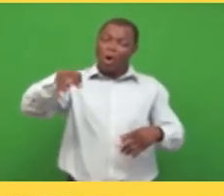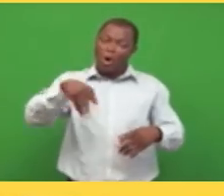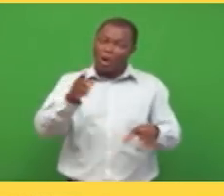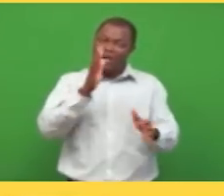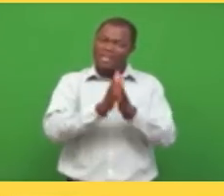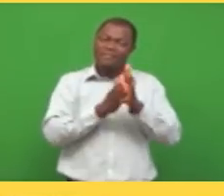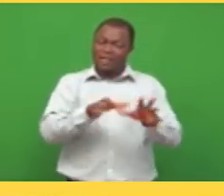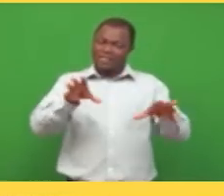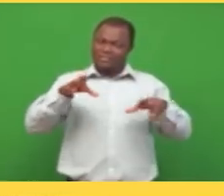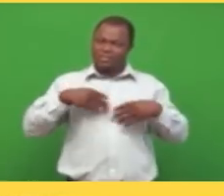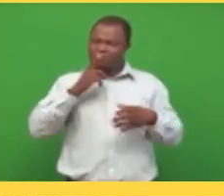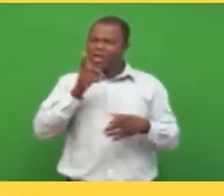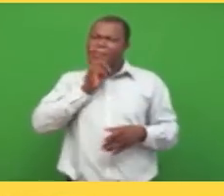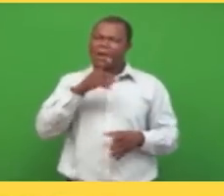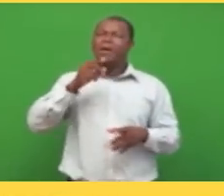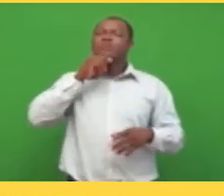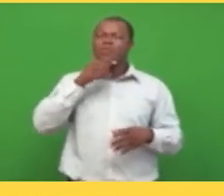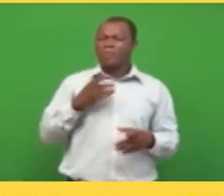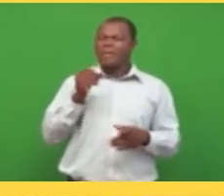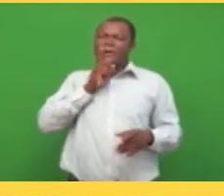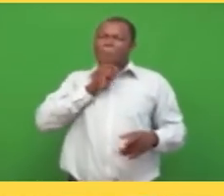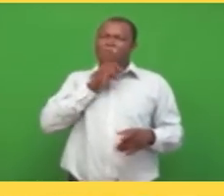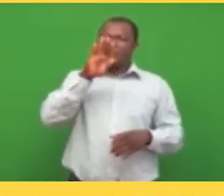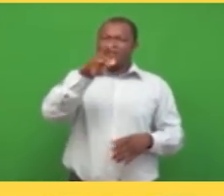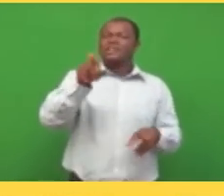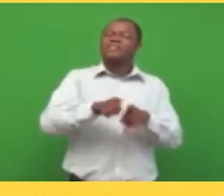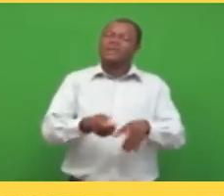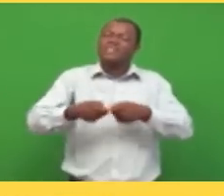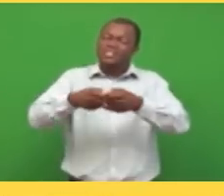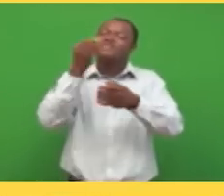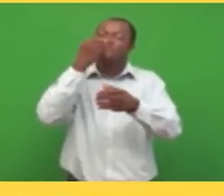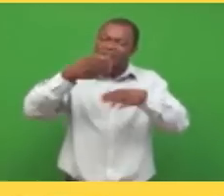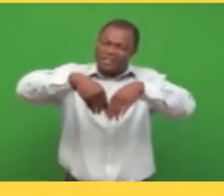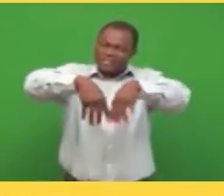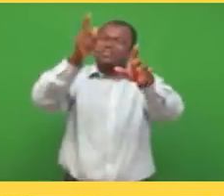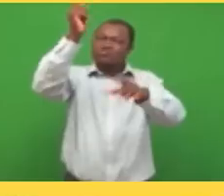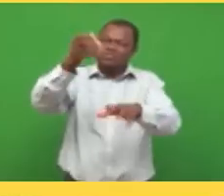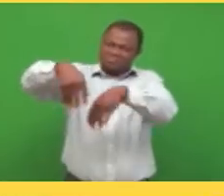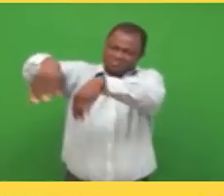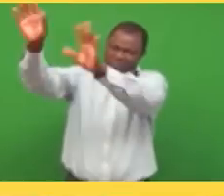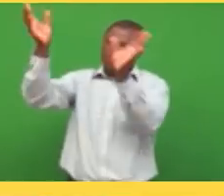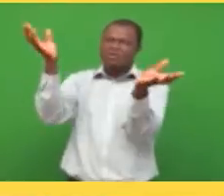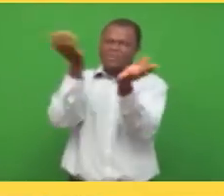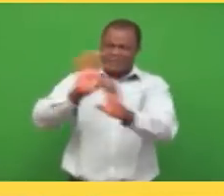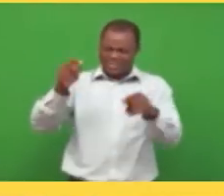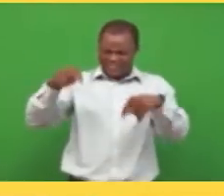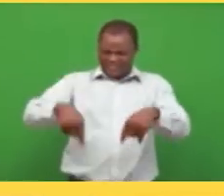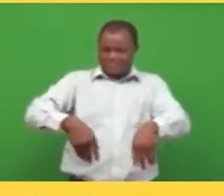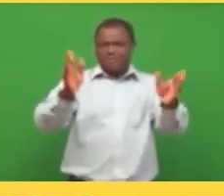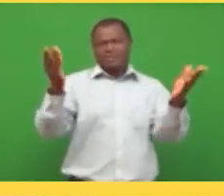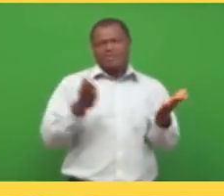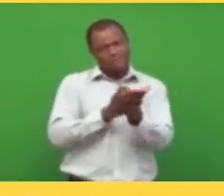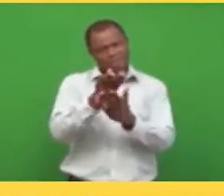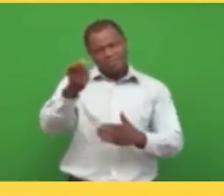nenyaya yekuti vanopedza mari yemurume wangu yevanodyisa yevari vape vaende kutoireti zviperere kunze ikoko